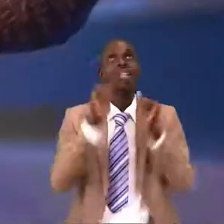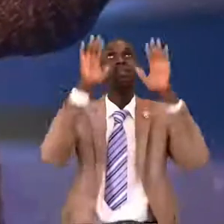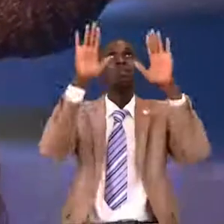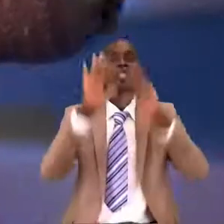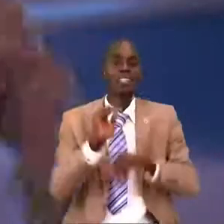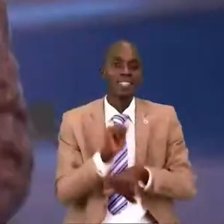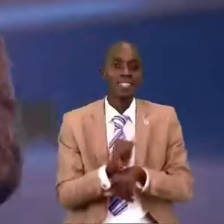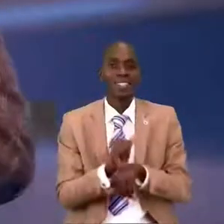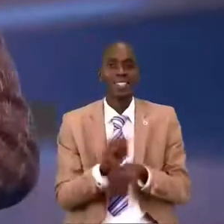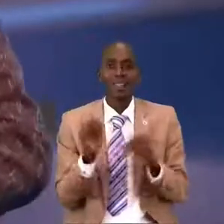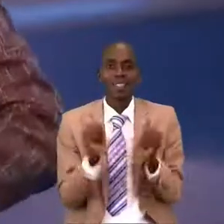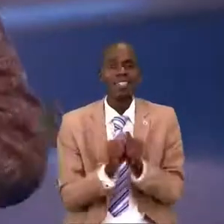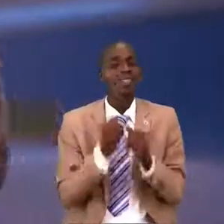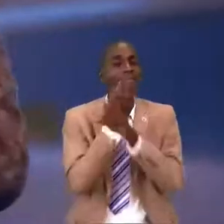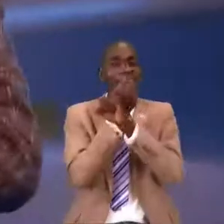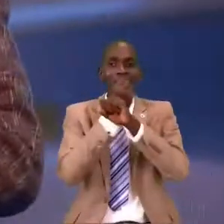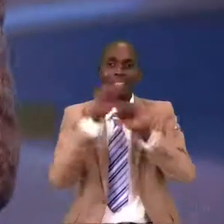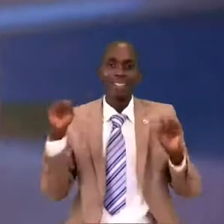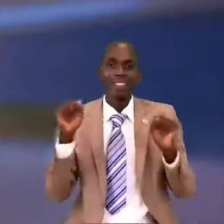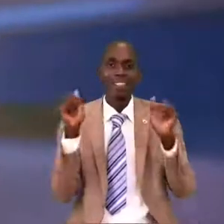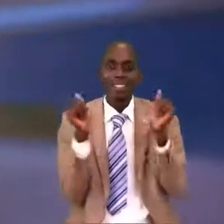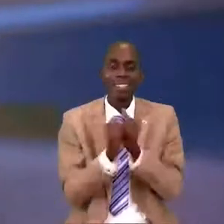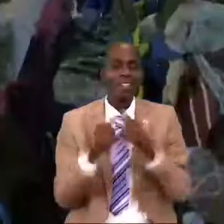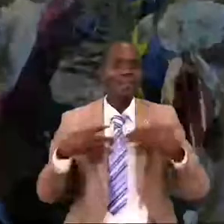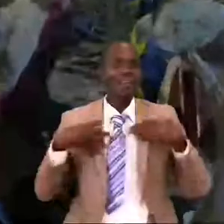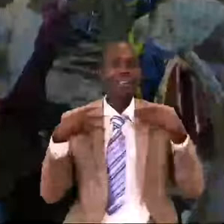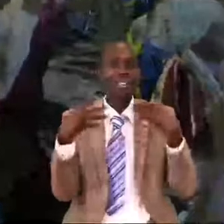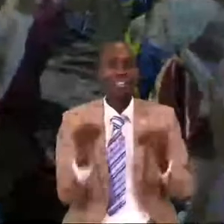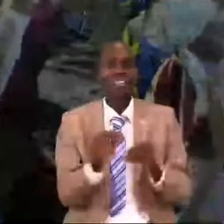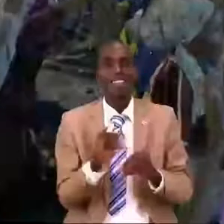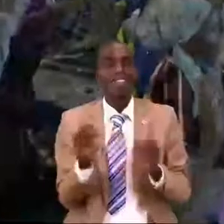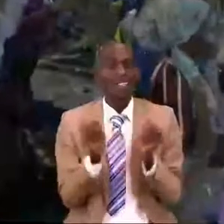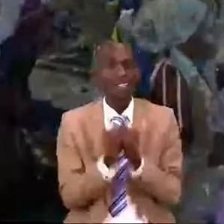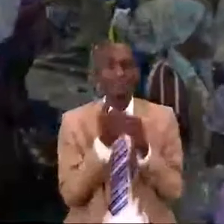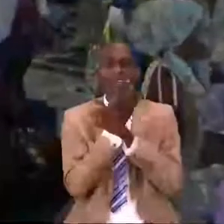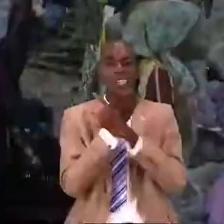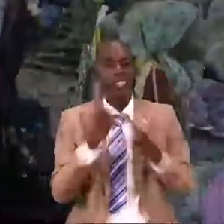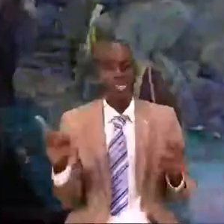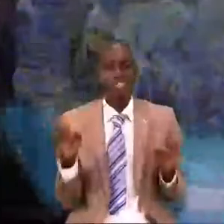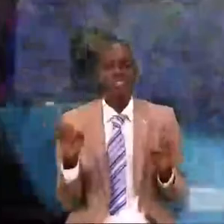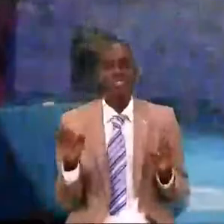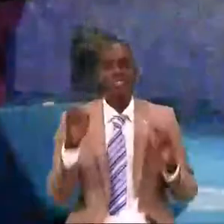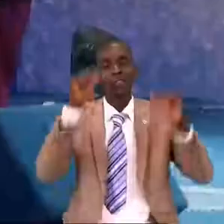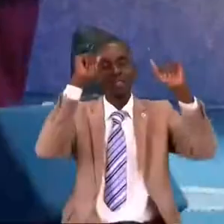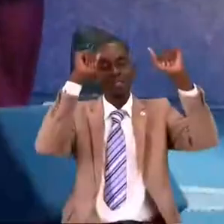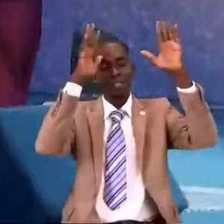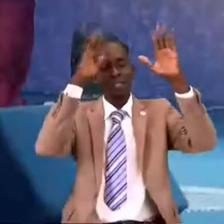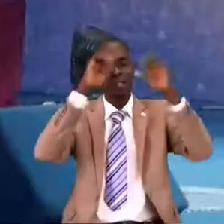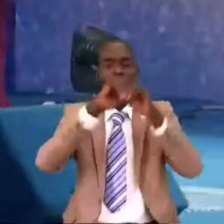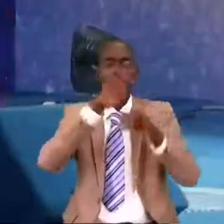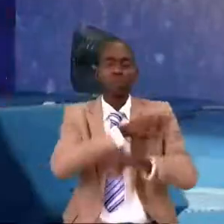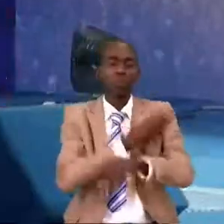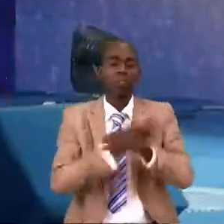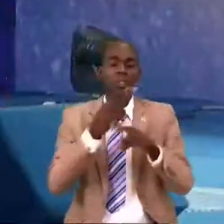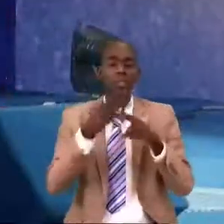la délivrance. Père, au nom puissant de Jésus, nous te remercions ce soir, nous bénissons ton